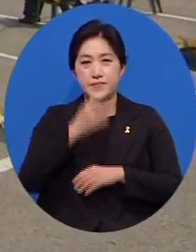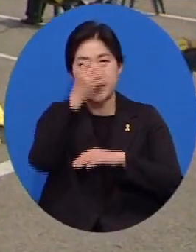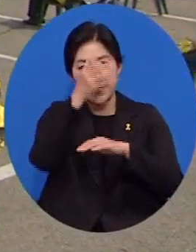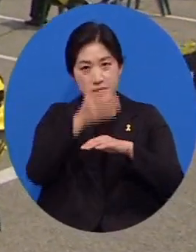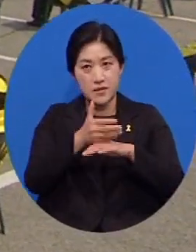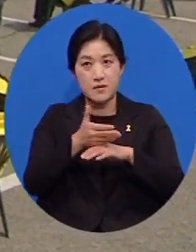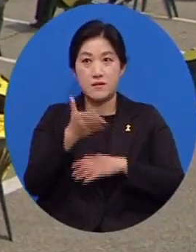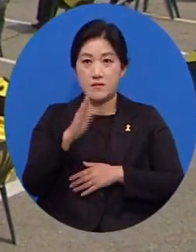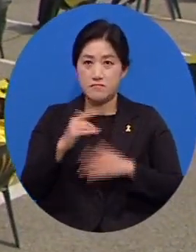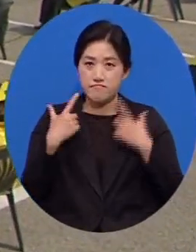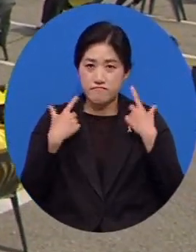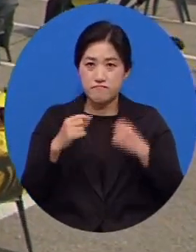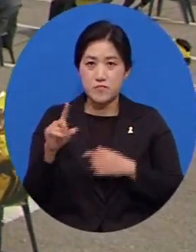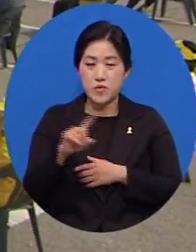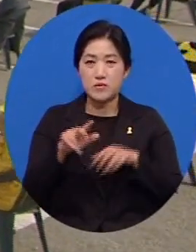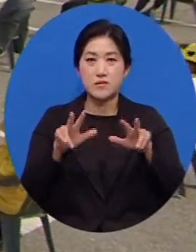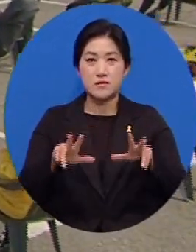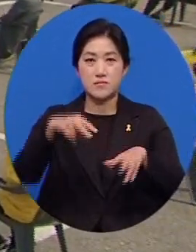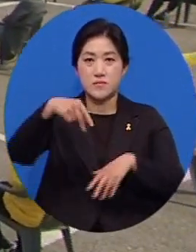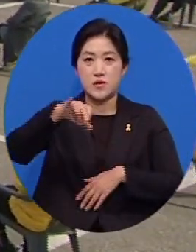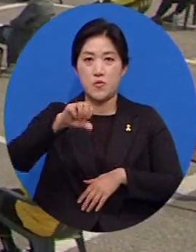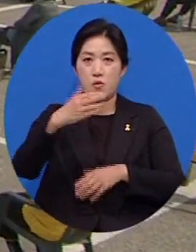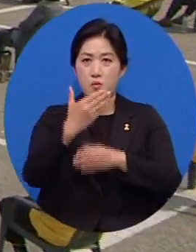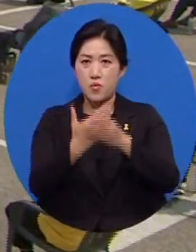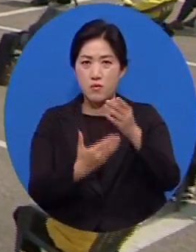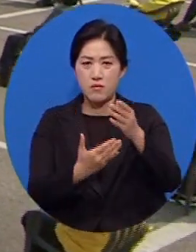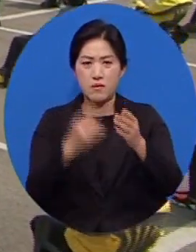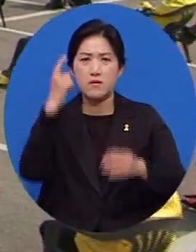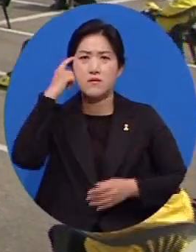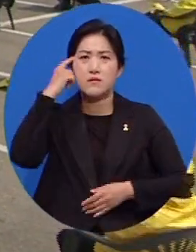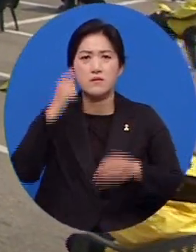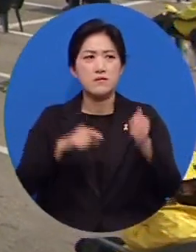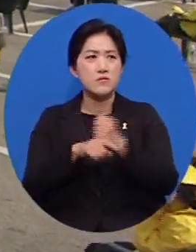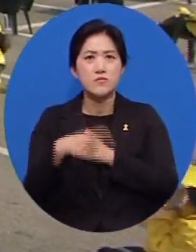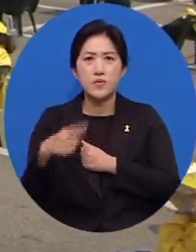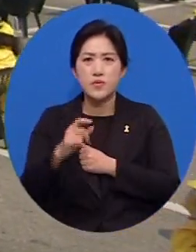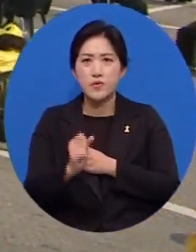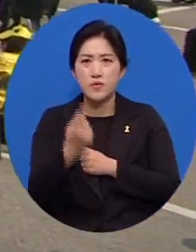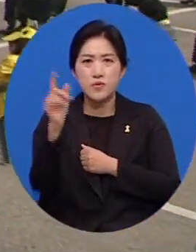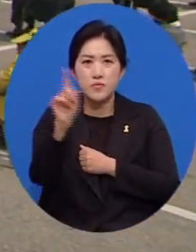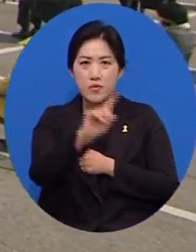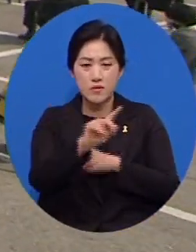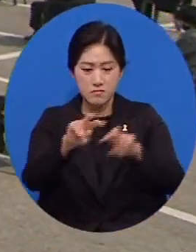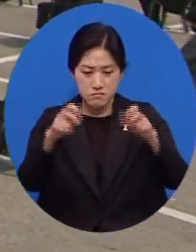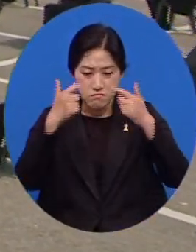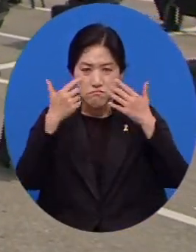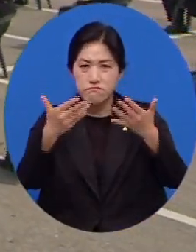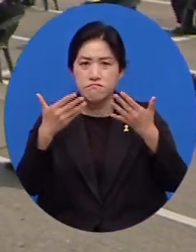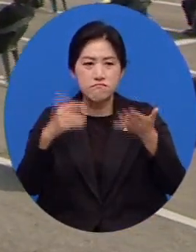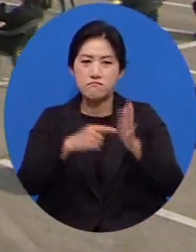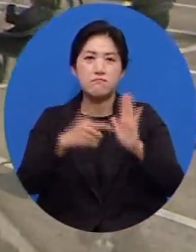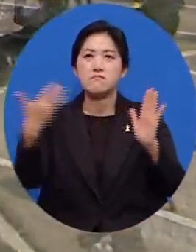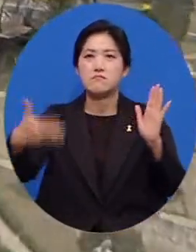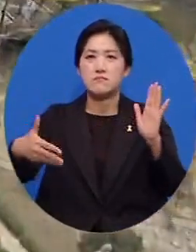하지만 아직까지 이 세월호 참사의 진실은 어느 하나 제대로 밝혀진 것이 없습니다.